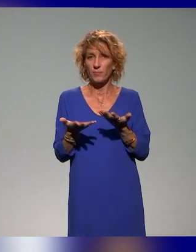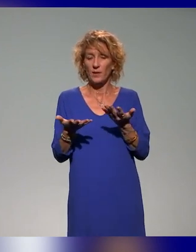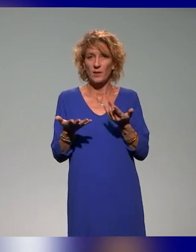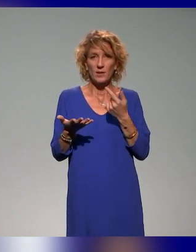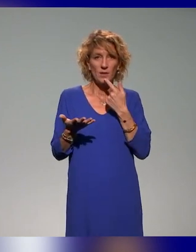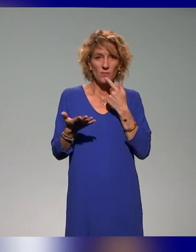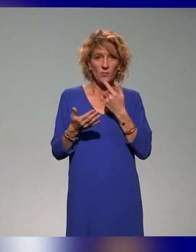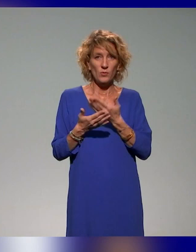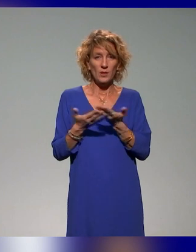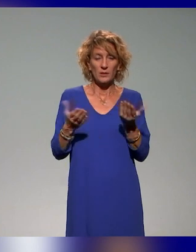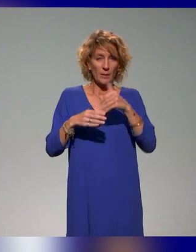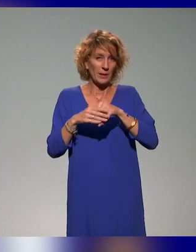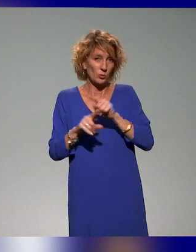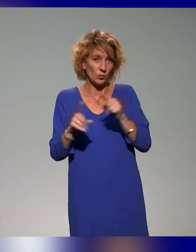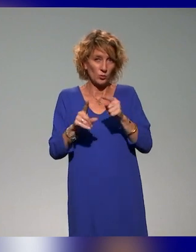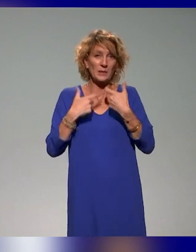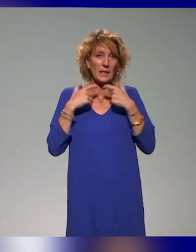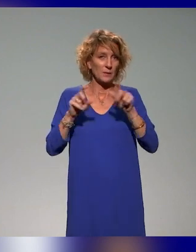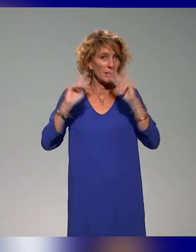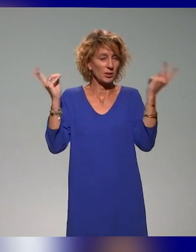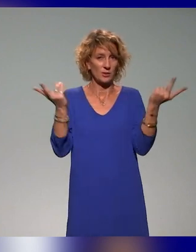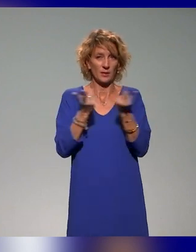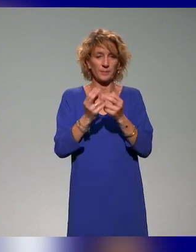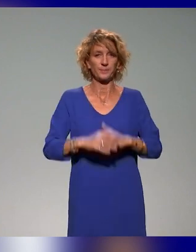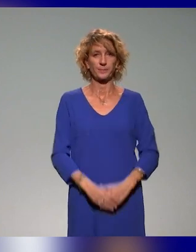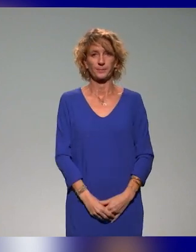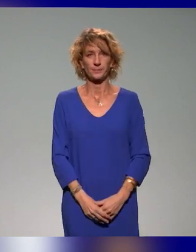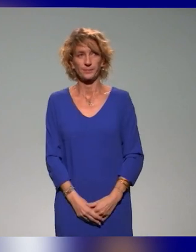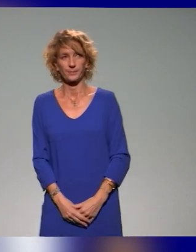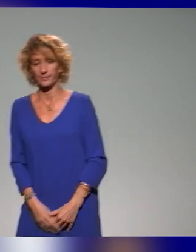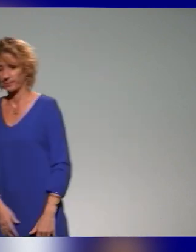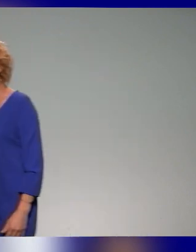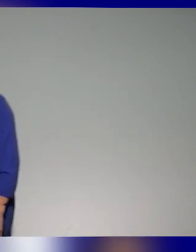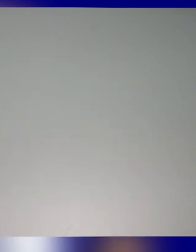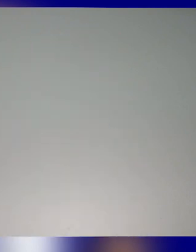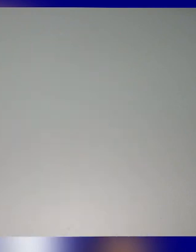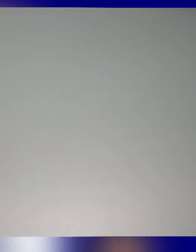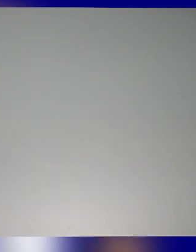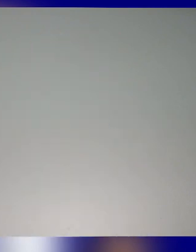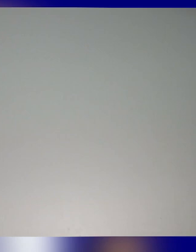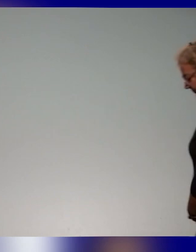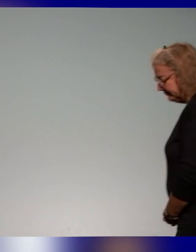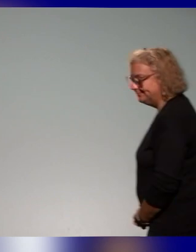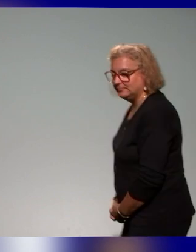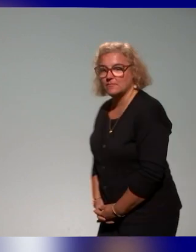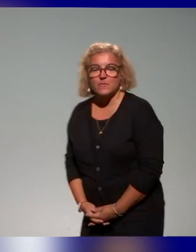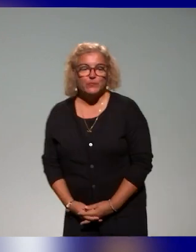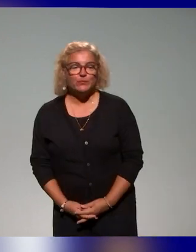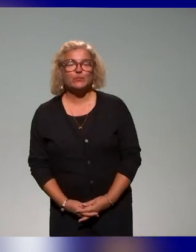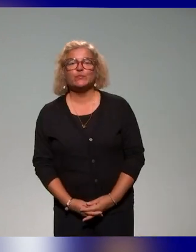l'inclusion pour toutes et tous. Angie, justement, là, on est en train de parler des limites et